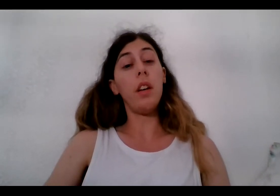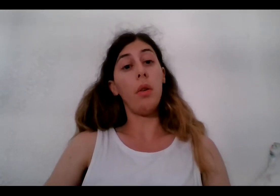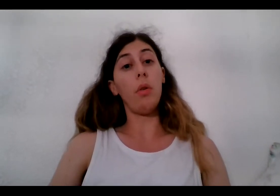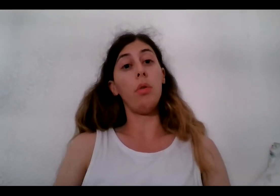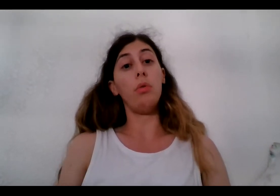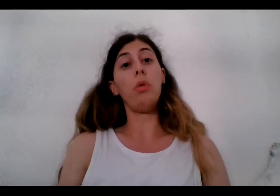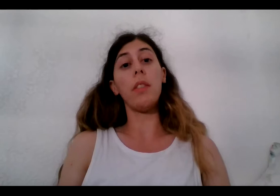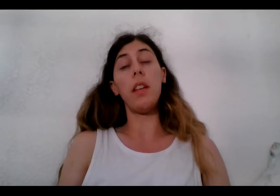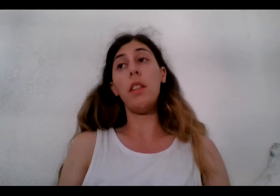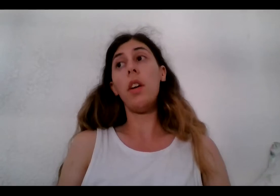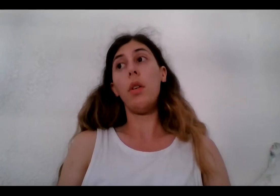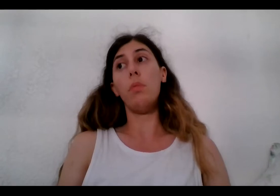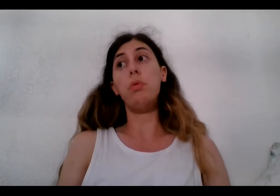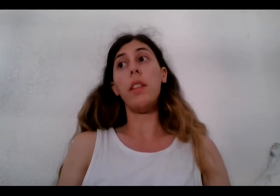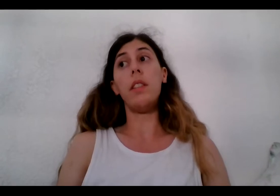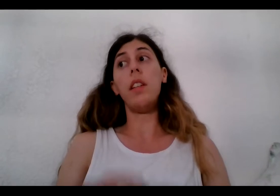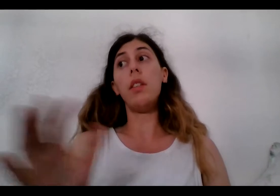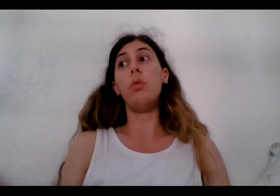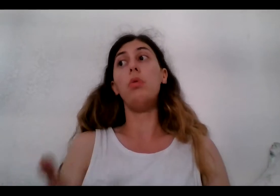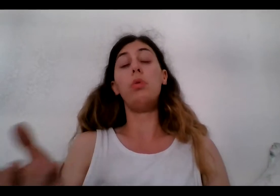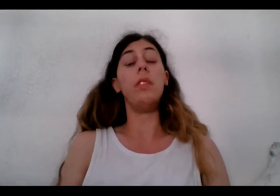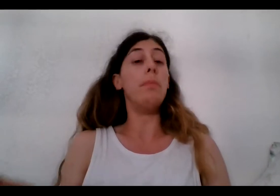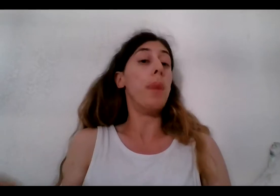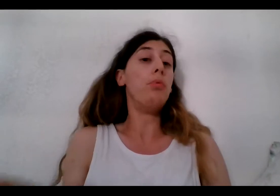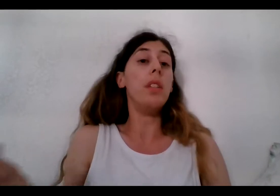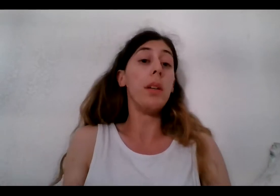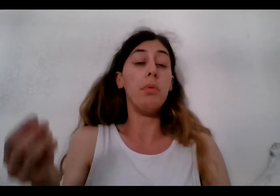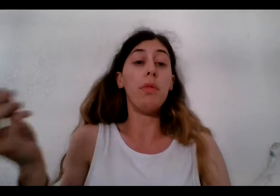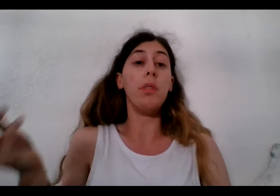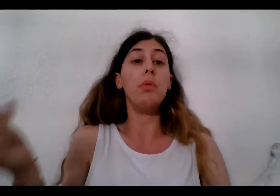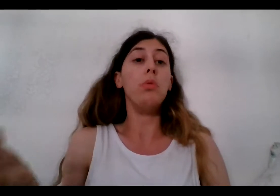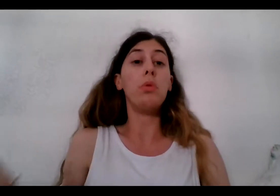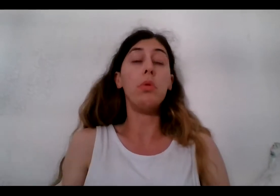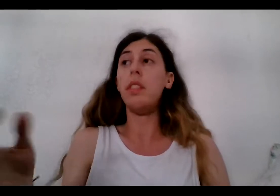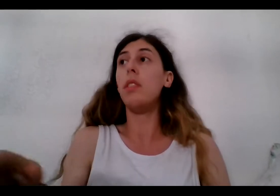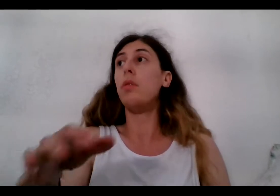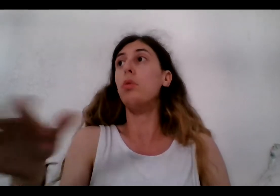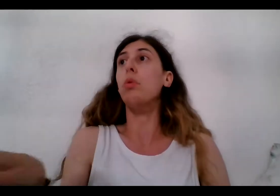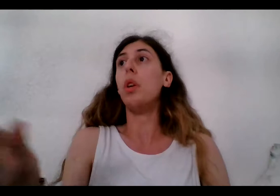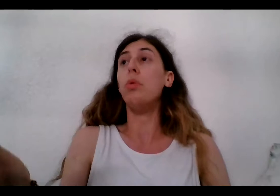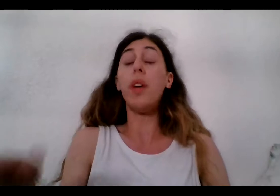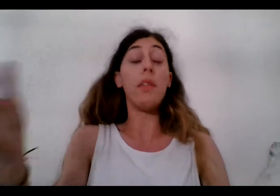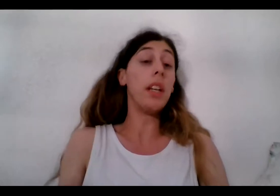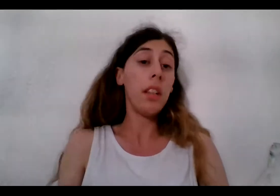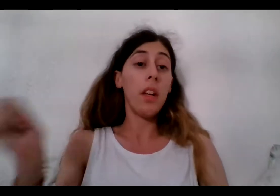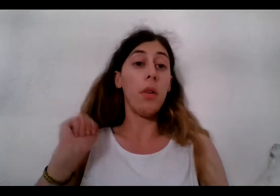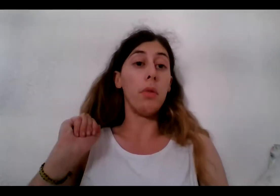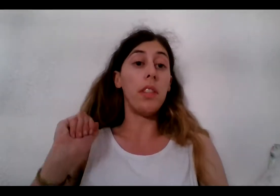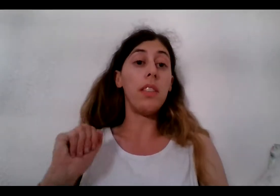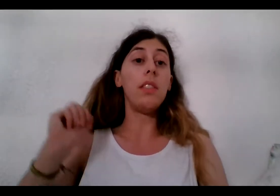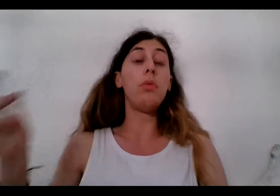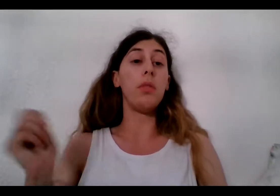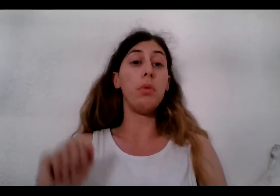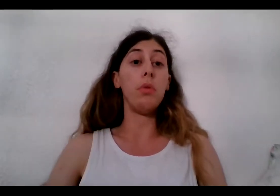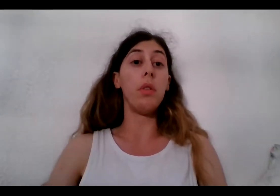mener sur Marseille pour essayer de se dépatouiller un peu, enfin de faire avec